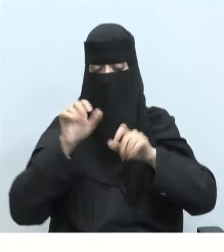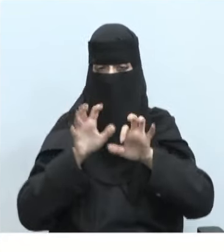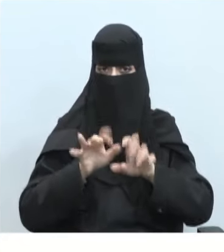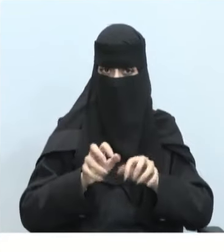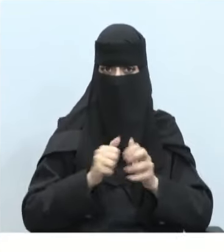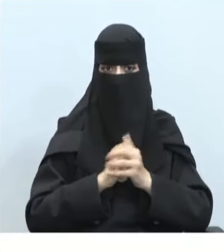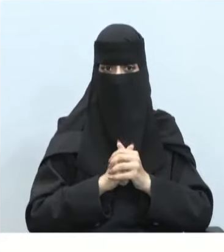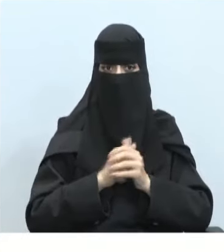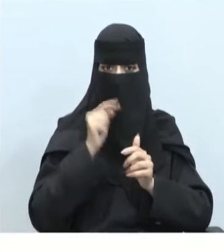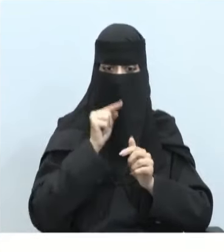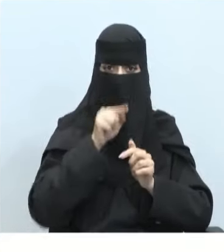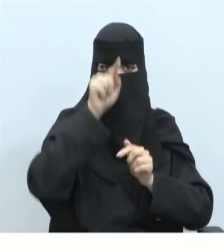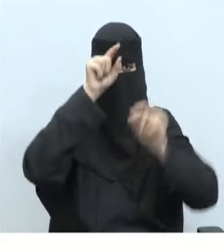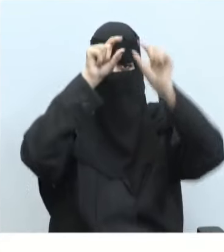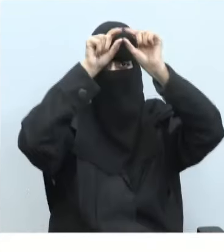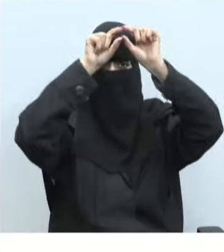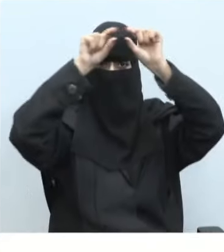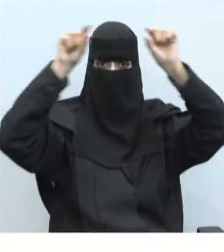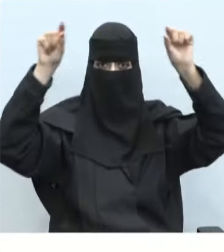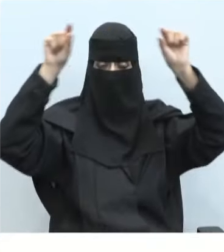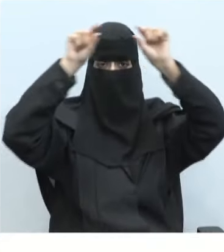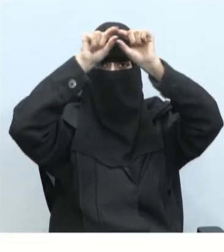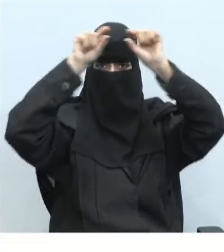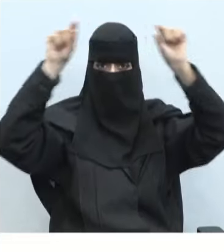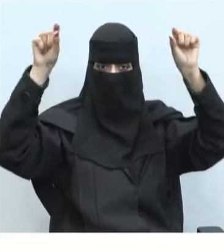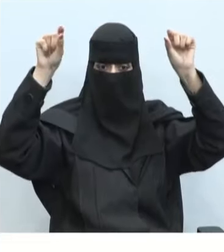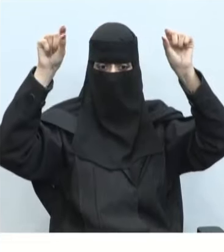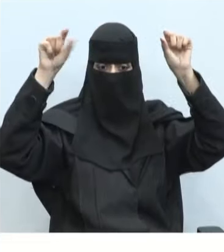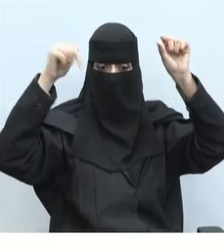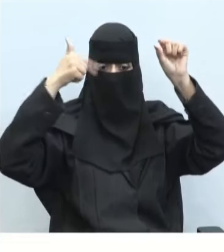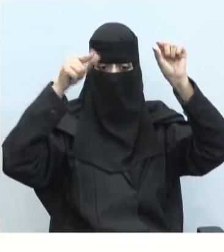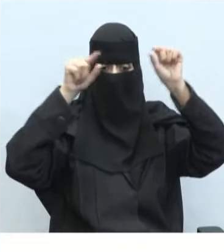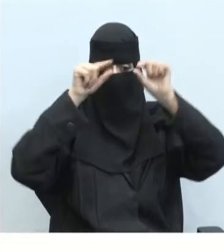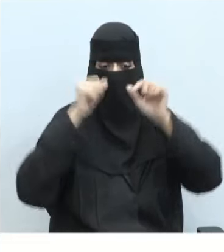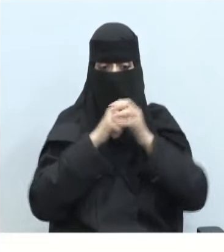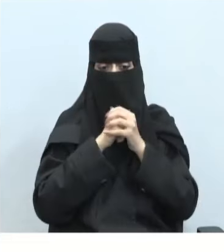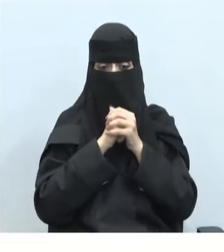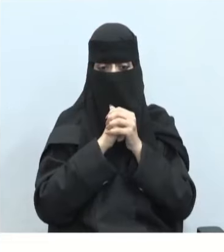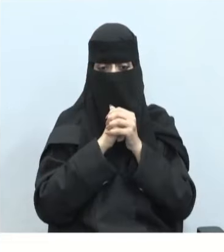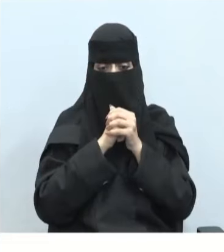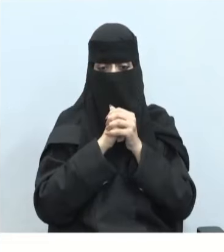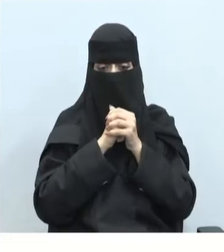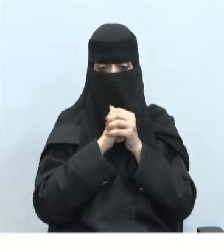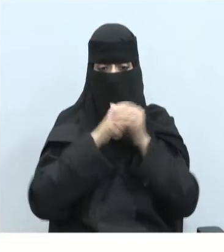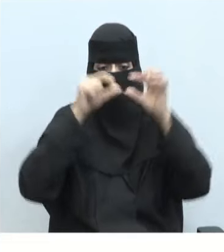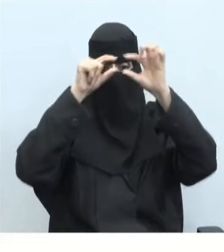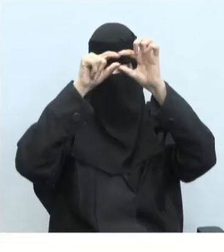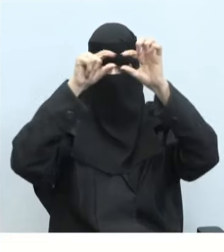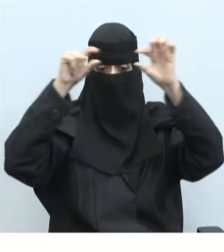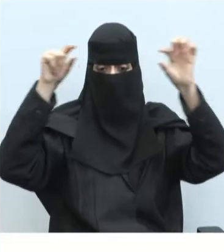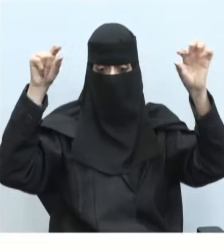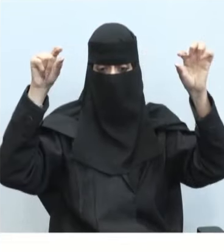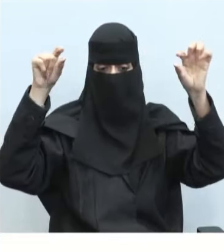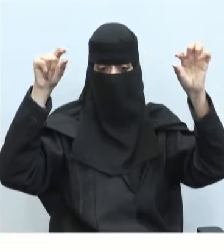التقنيه لانها تكررت عده م ومن الاسهل استخدام الامر استبدال اذا من الشريط